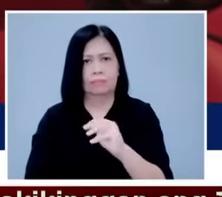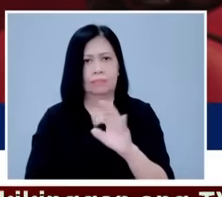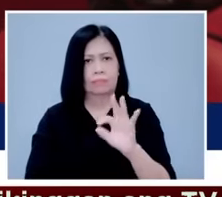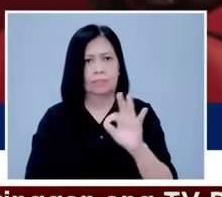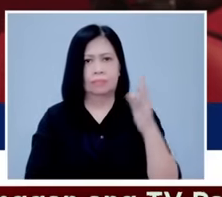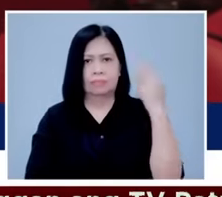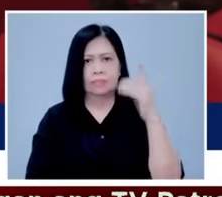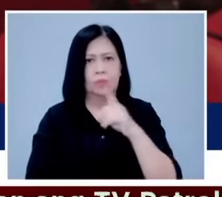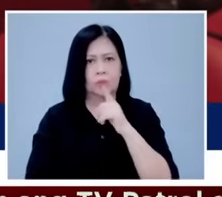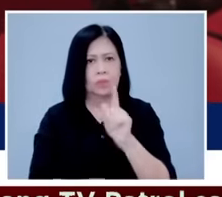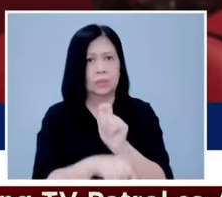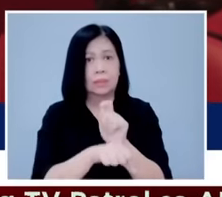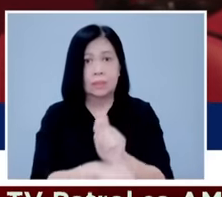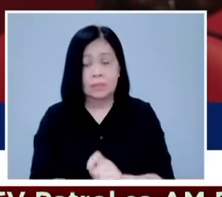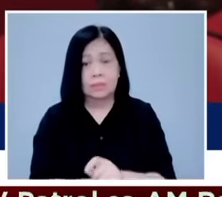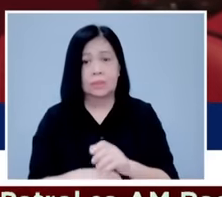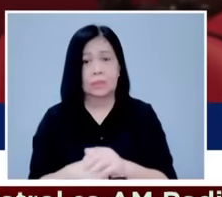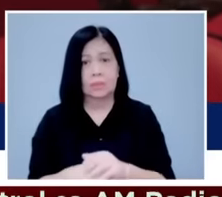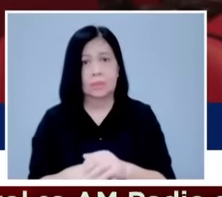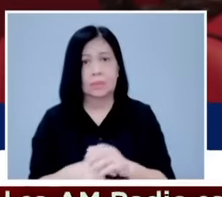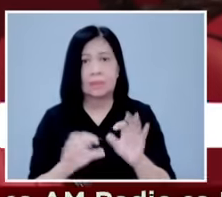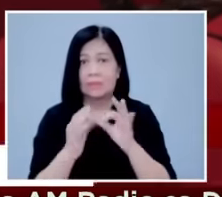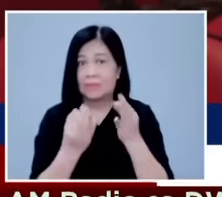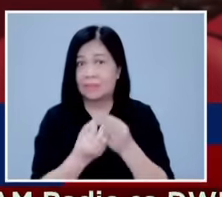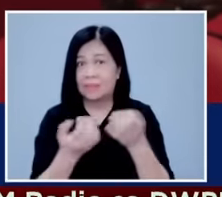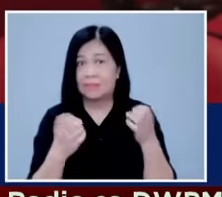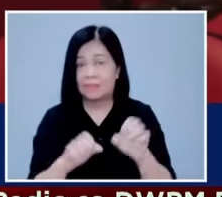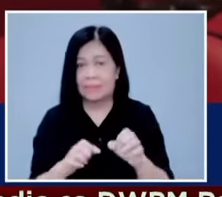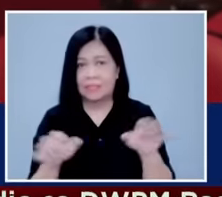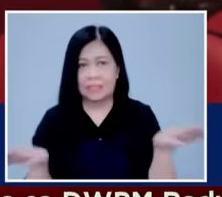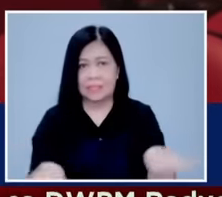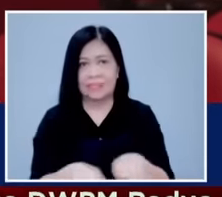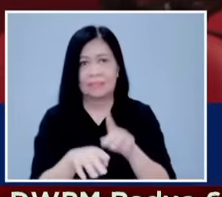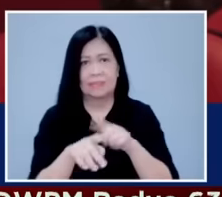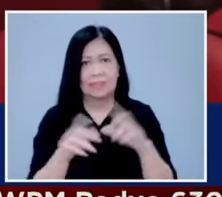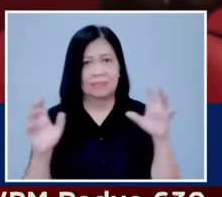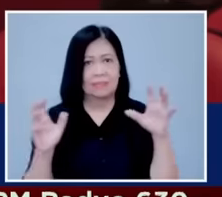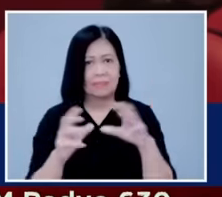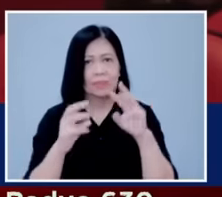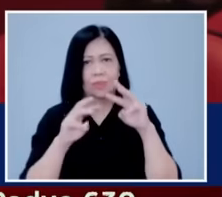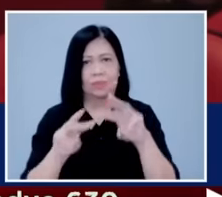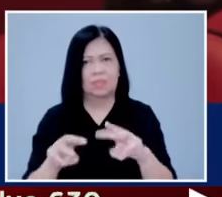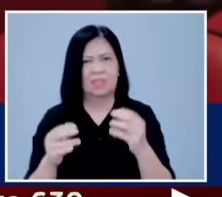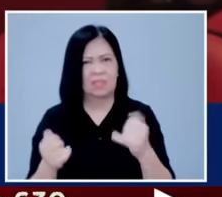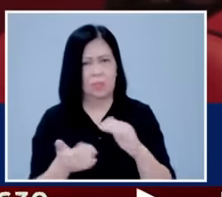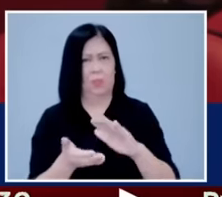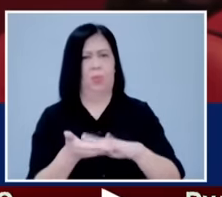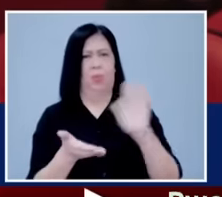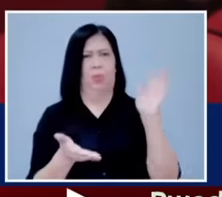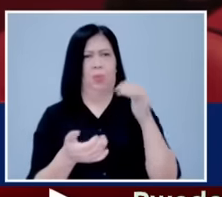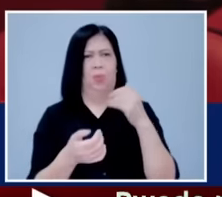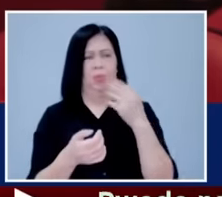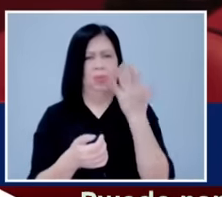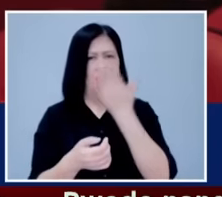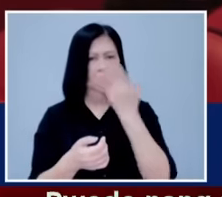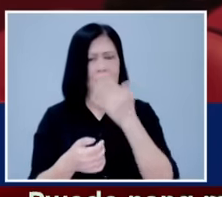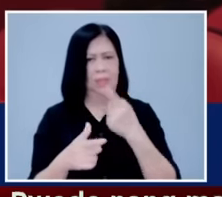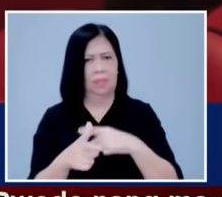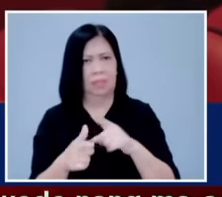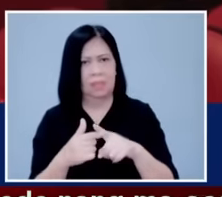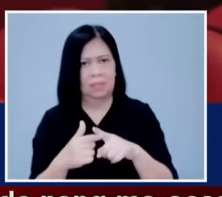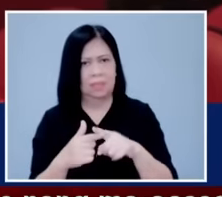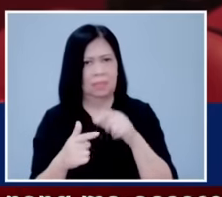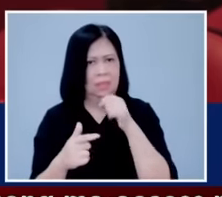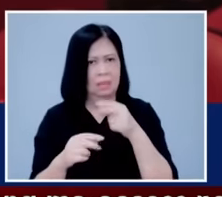it's a tradition na minsan family event siya, sabay-sabay silang nanonood. Ngayon, namahal yung sinihan, tapos hindi naman nagtaas